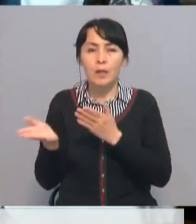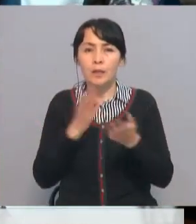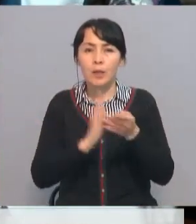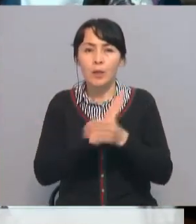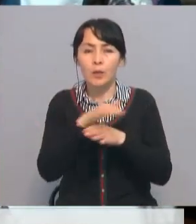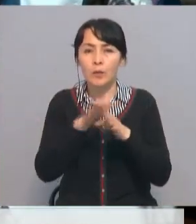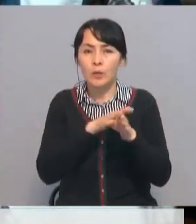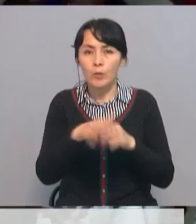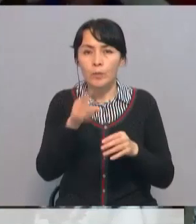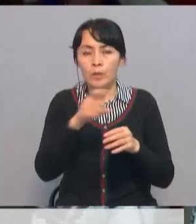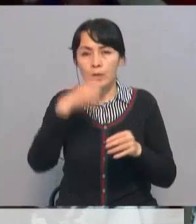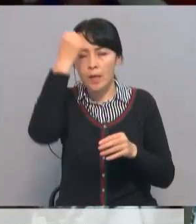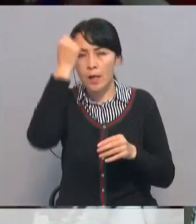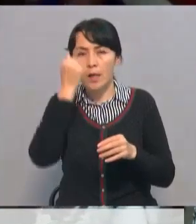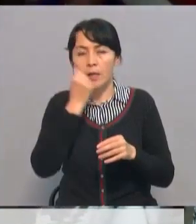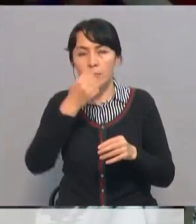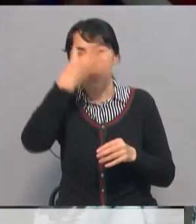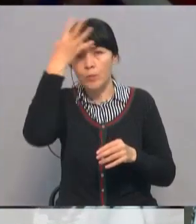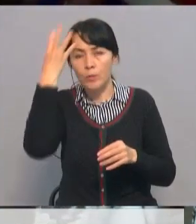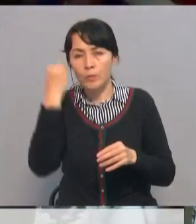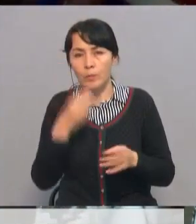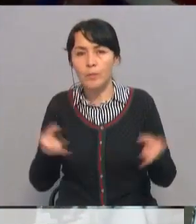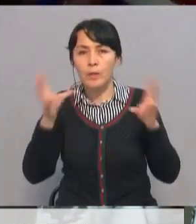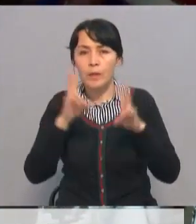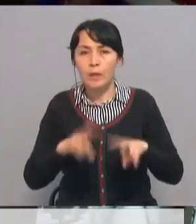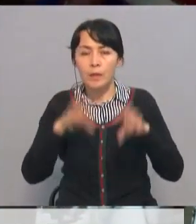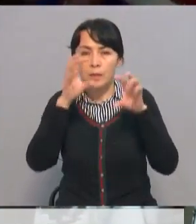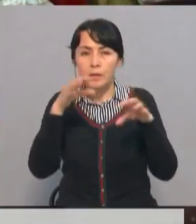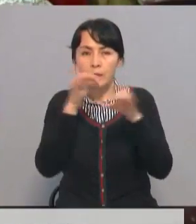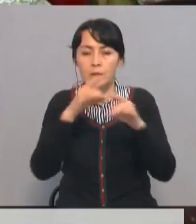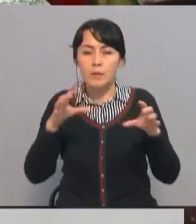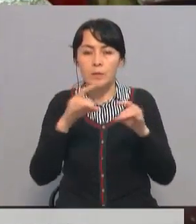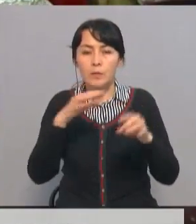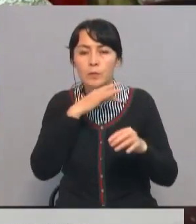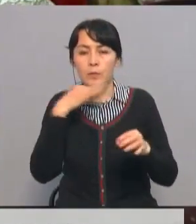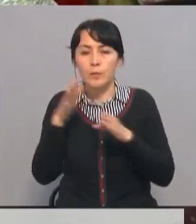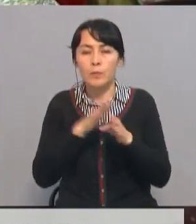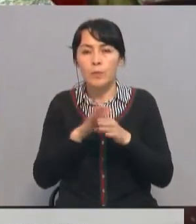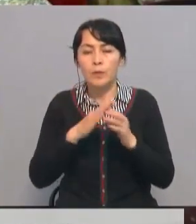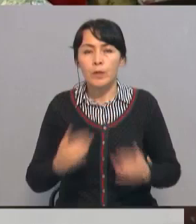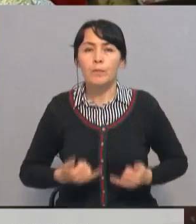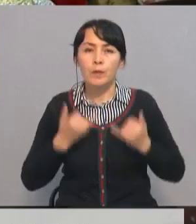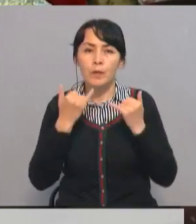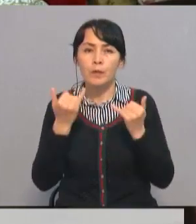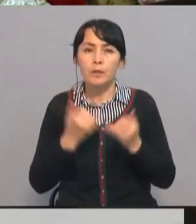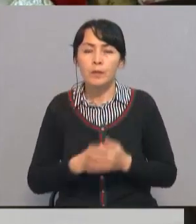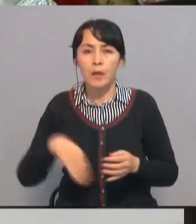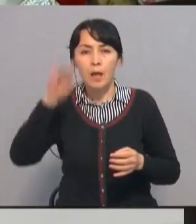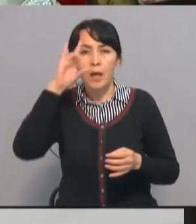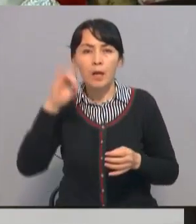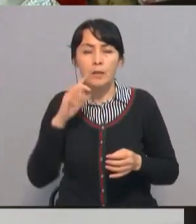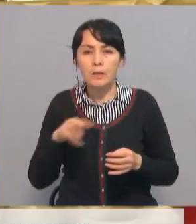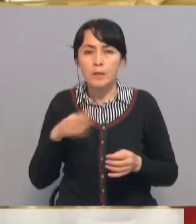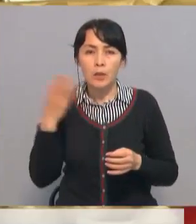қонақтар ұйымдастырушыларға алғысын айтып, ұмыт болған салтымызды дәріптейтін шаралардың көптеп болуына тілегін білдірді. Қазақ